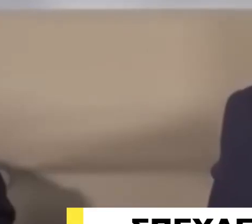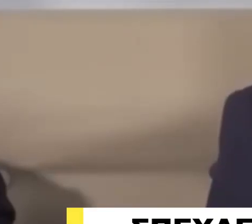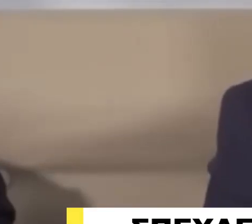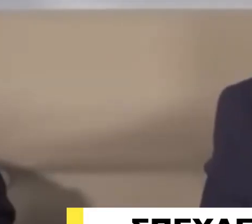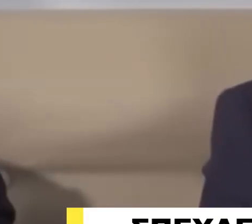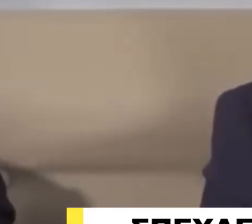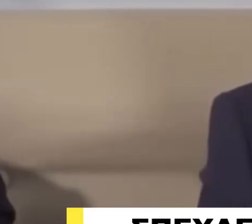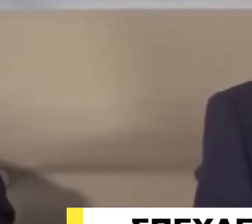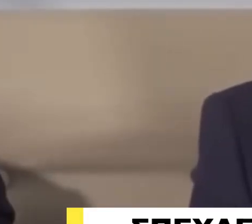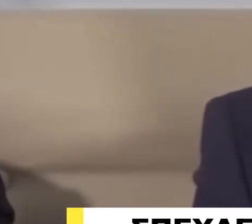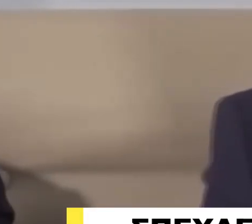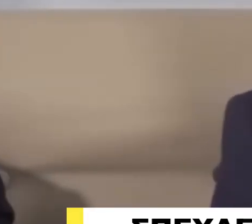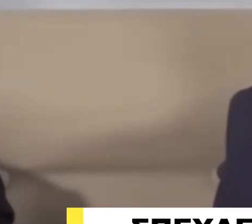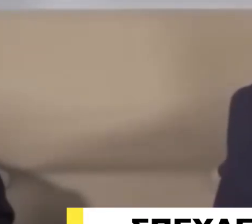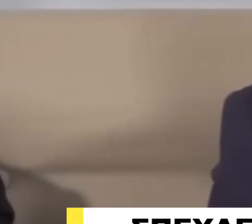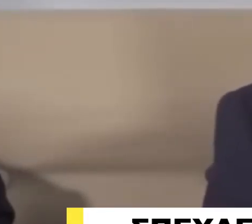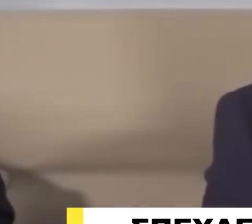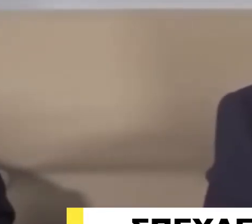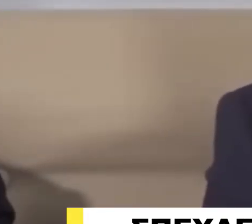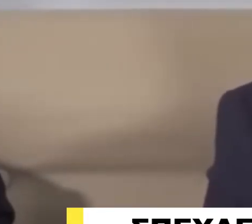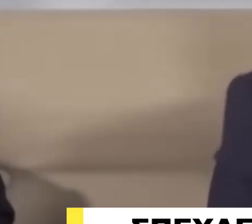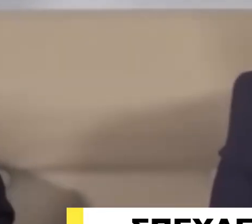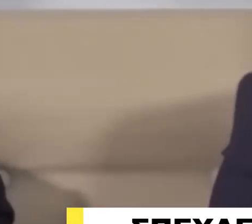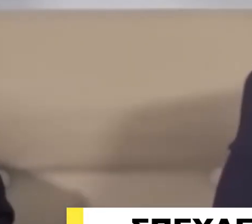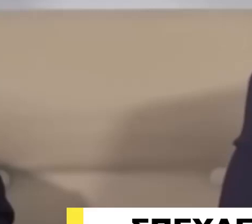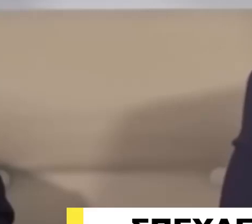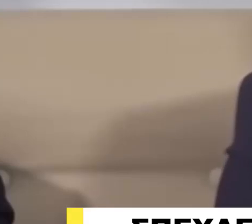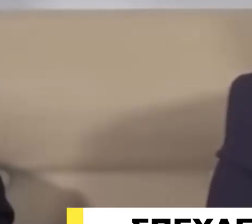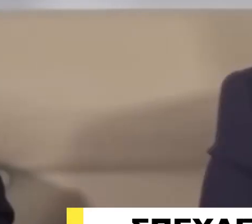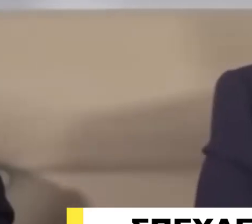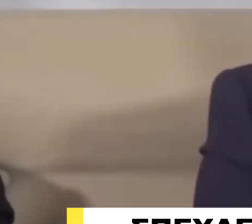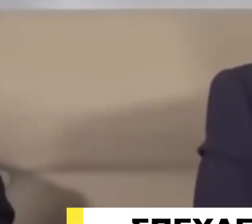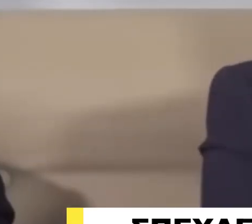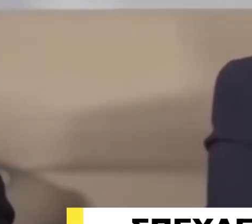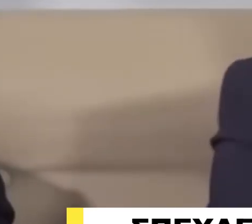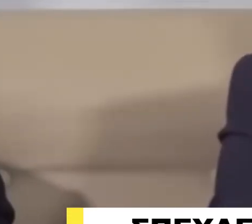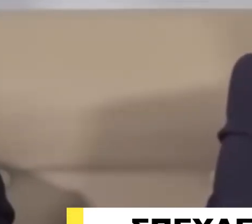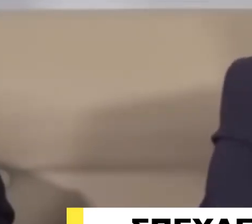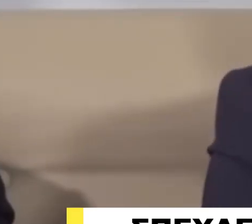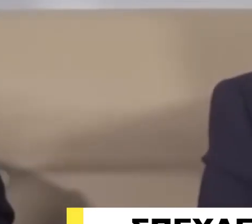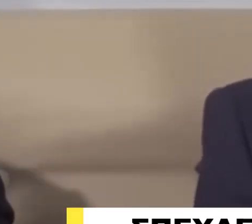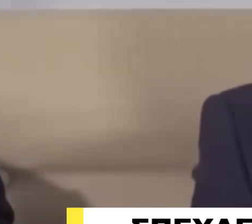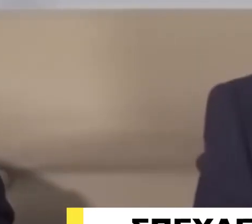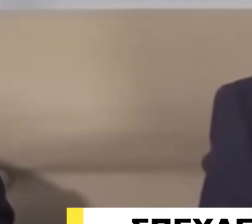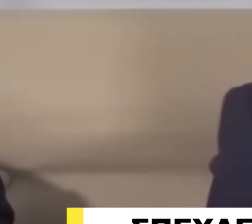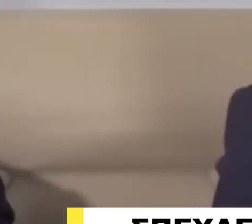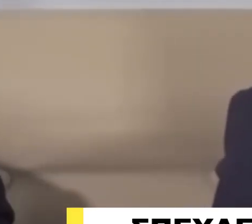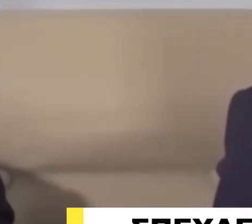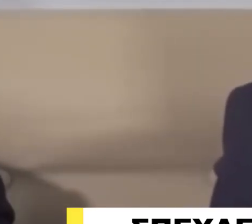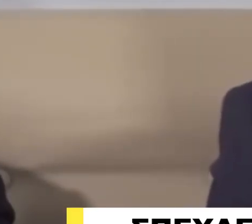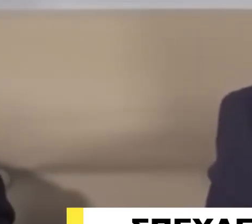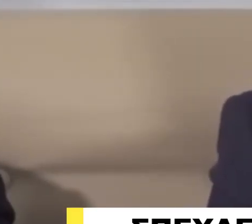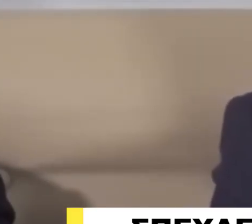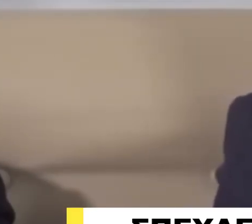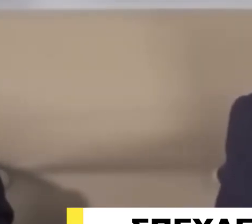Βουλή, αλλά διαψεύστηκε διότι η ετιμιγορία του ελληνικού λαού ήταν διαφορετική. Οι ίδιες πληροφορίες αναφέρουν ότι θα